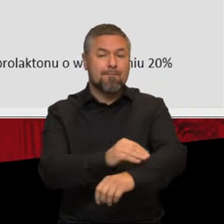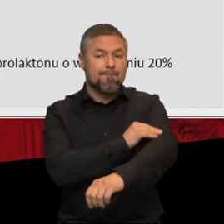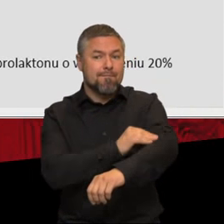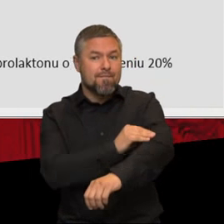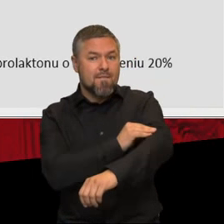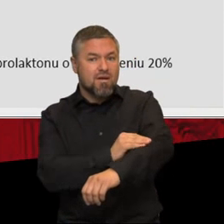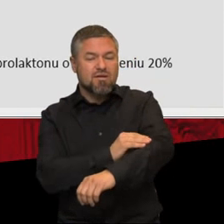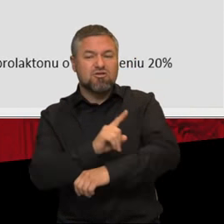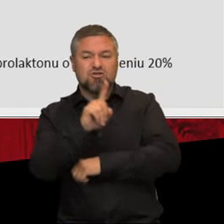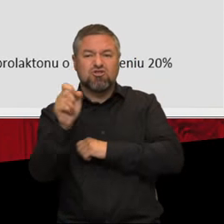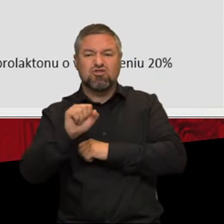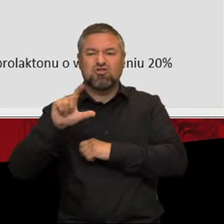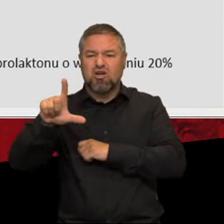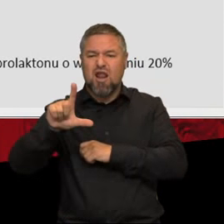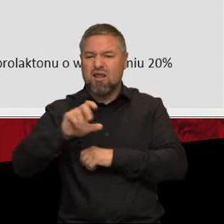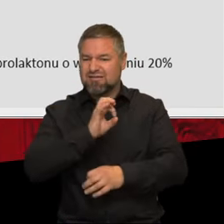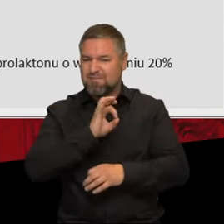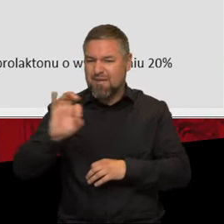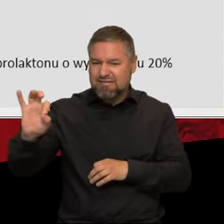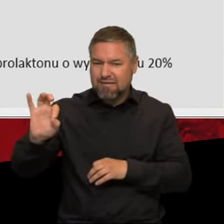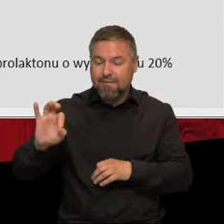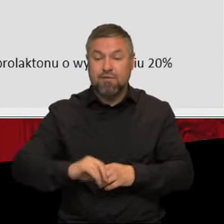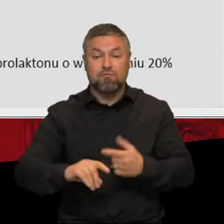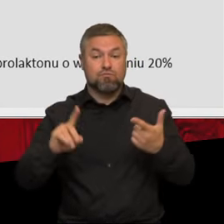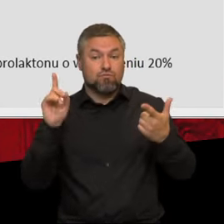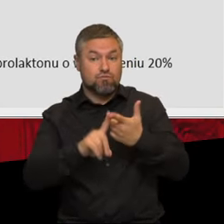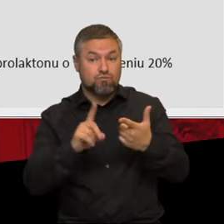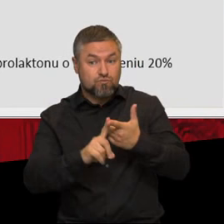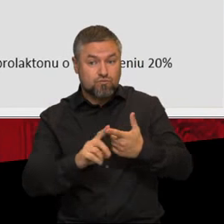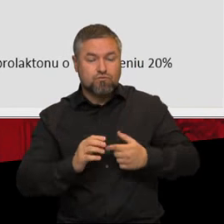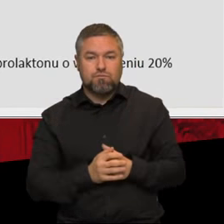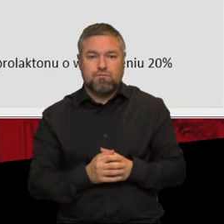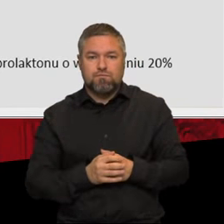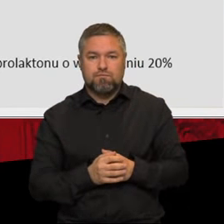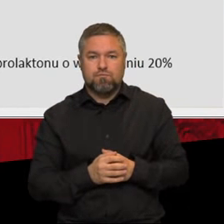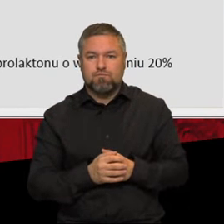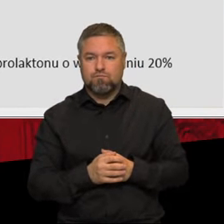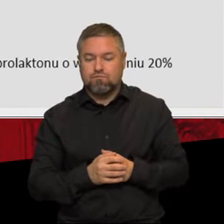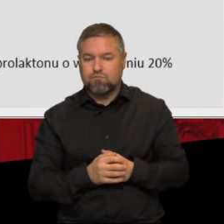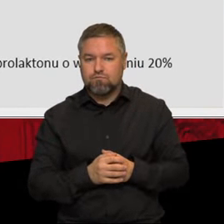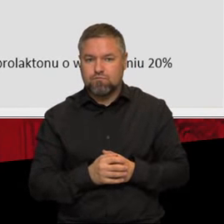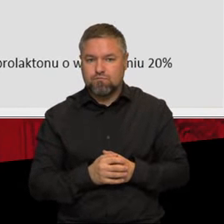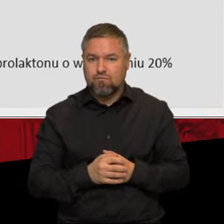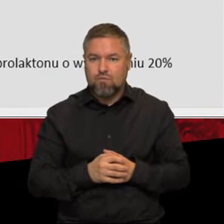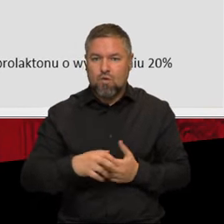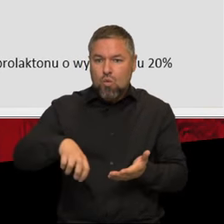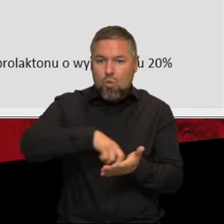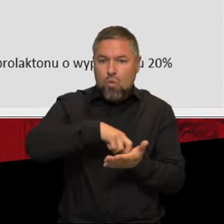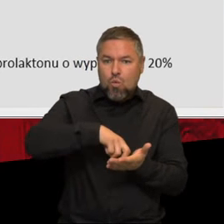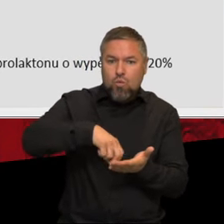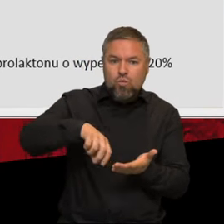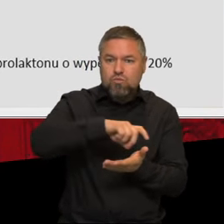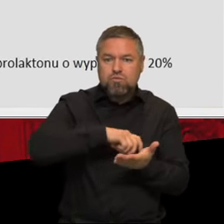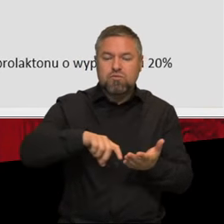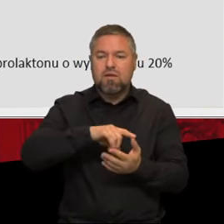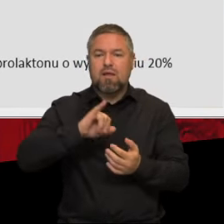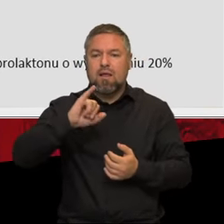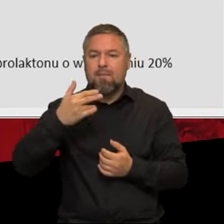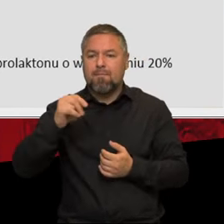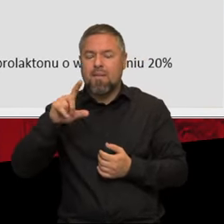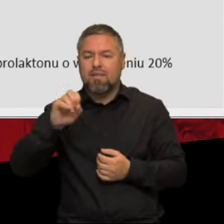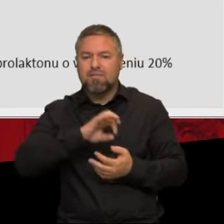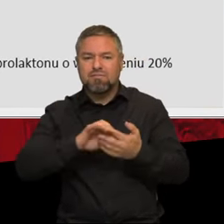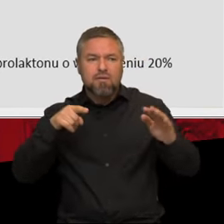materiałów hydrożelowych. Drugi z nich to wydruki implantów spersonalizowanych